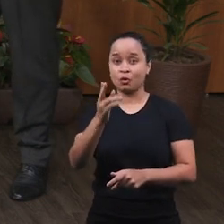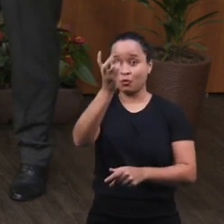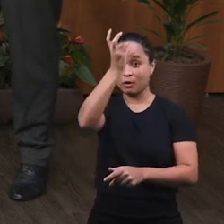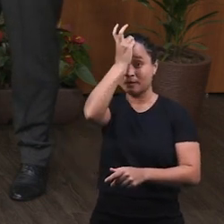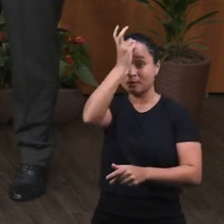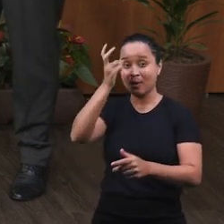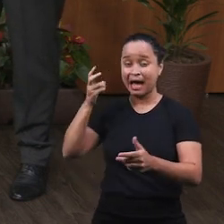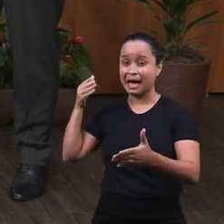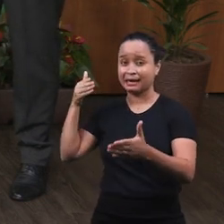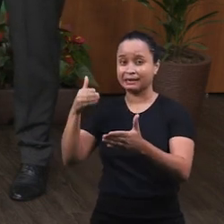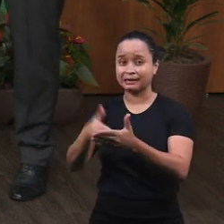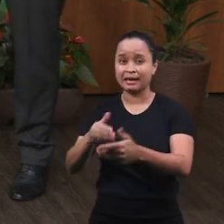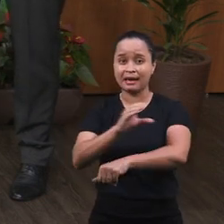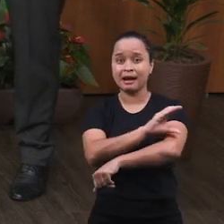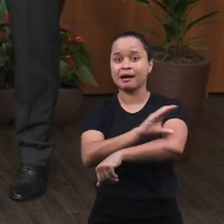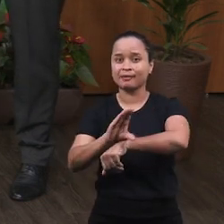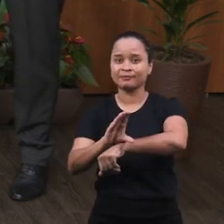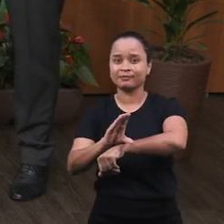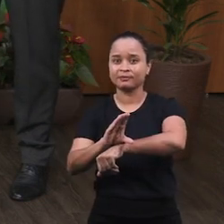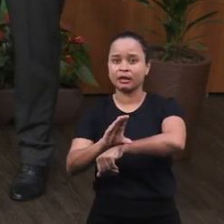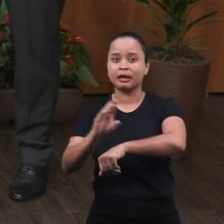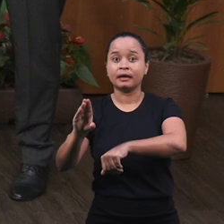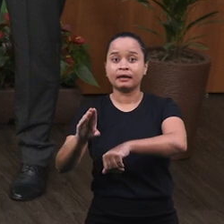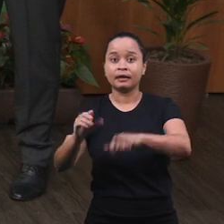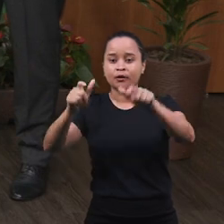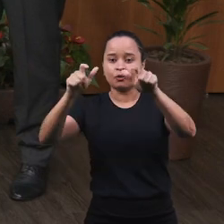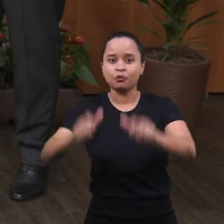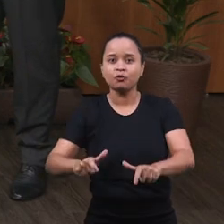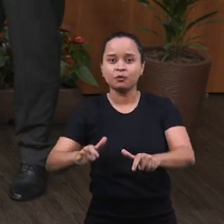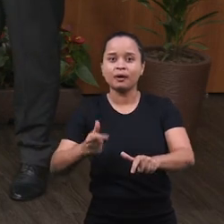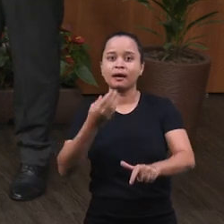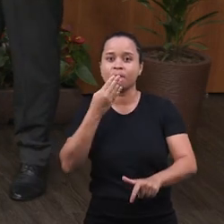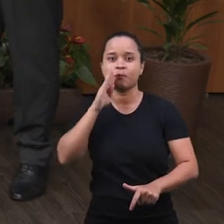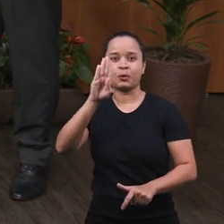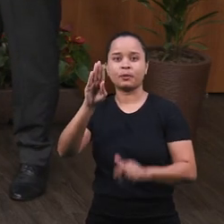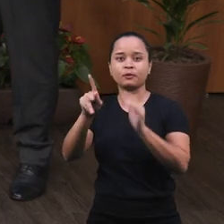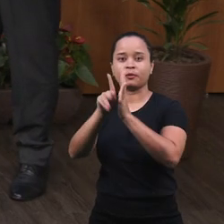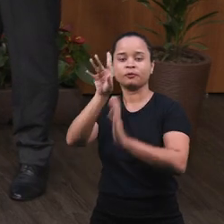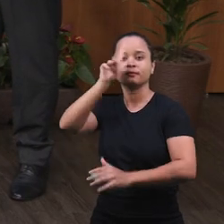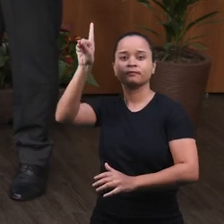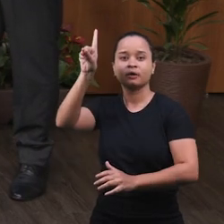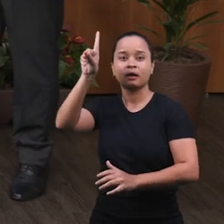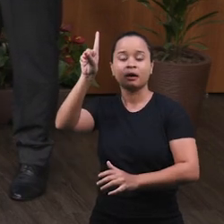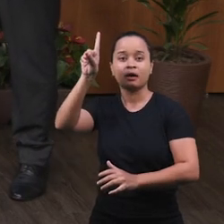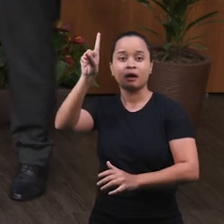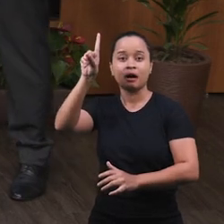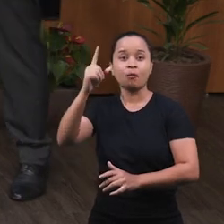terre promise par Dieu pour son peuple. Comme nous allons voir